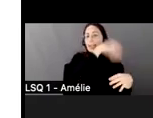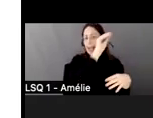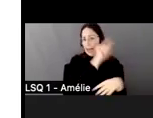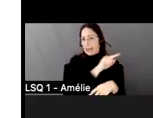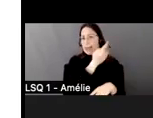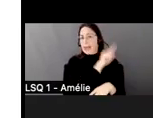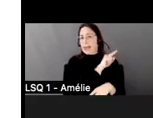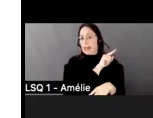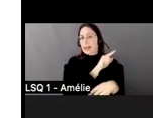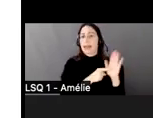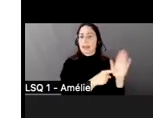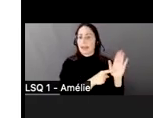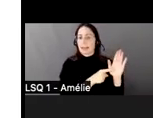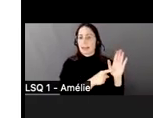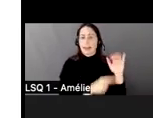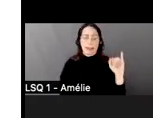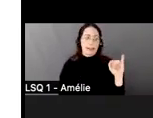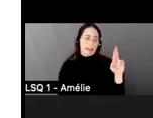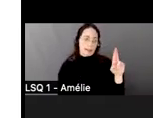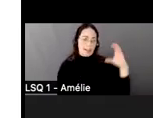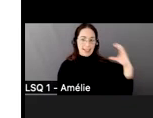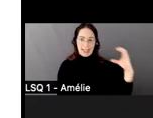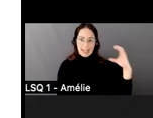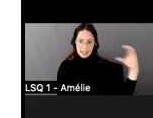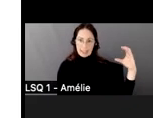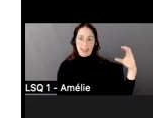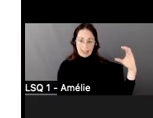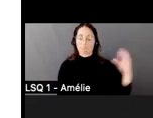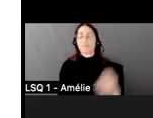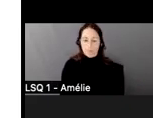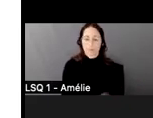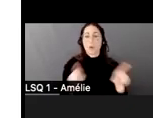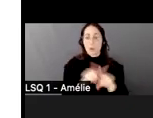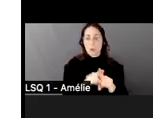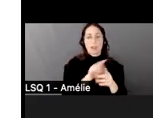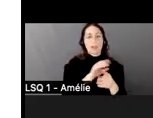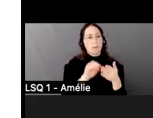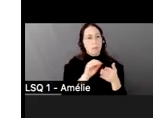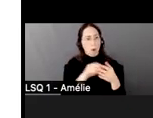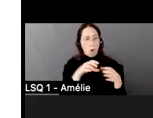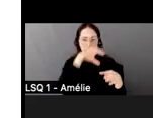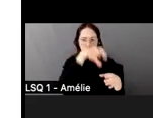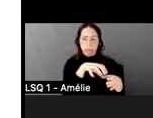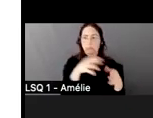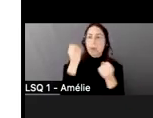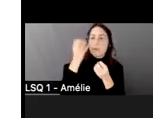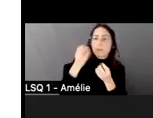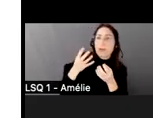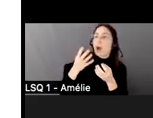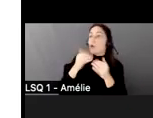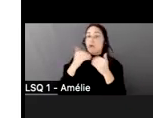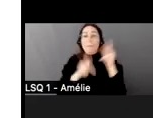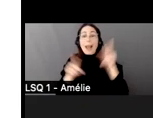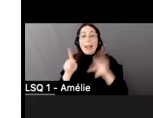par exemple le IRCC. Aussi, le bureau, contribue à la collecte des données démographiques